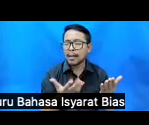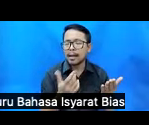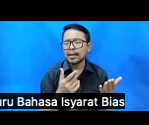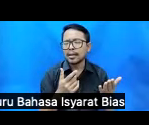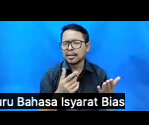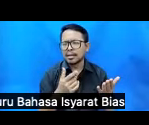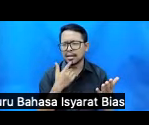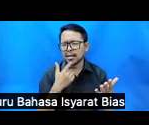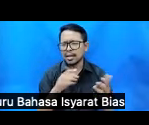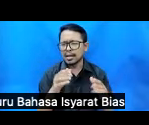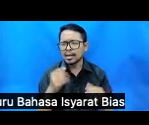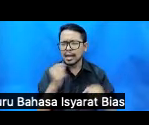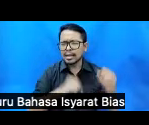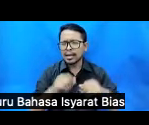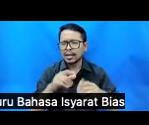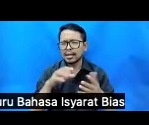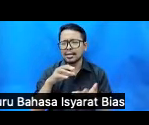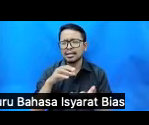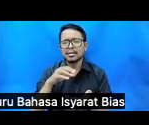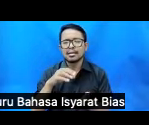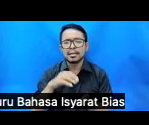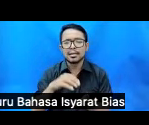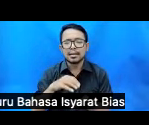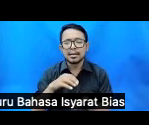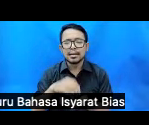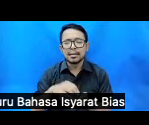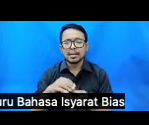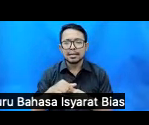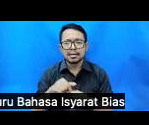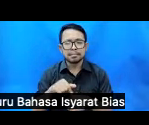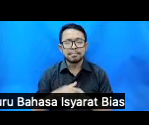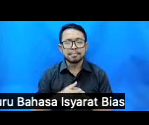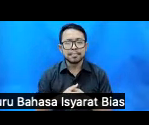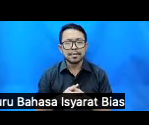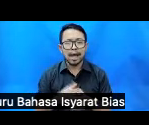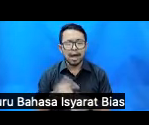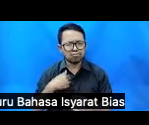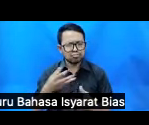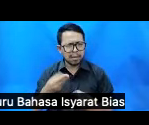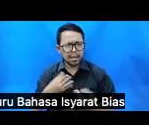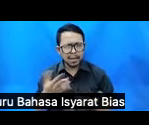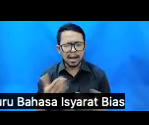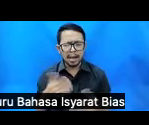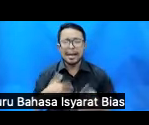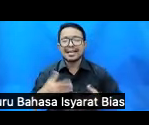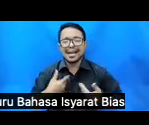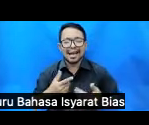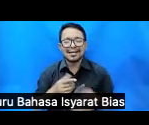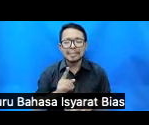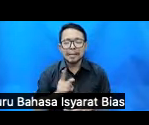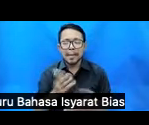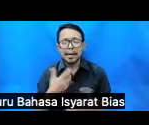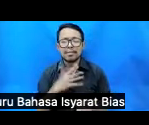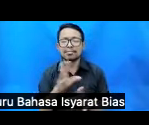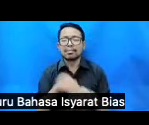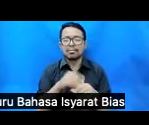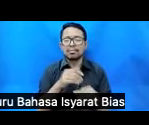yang ada di Sipang Jagong. Yang didapat hari ini ya bahagia lah bisa ikut bergabung